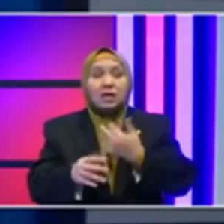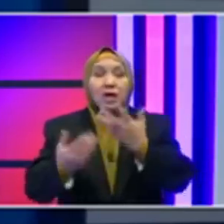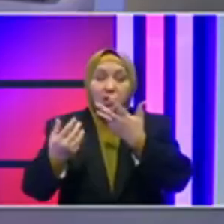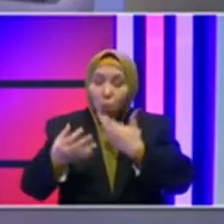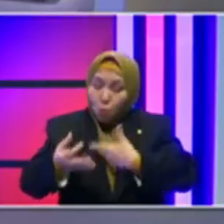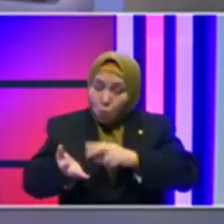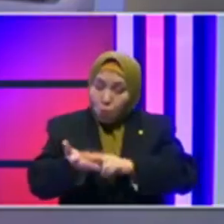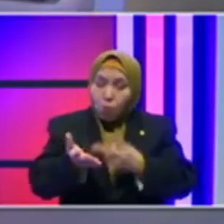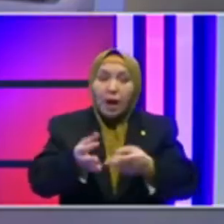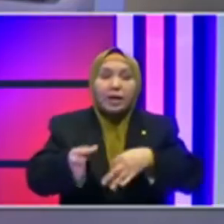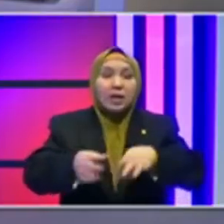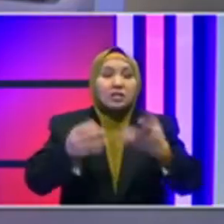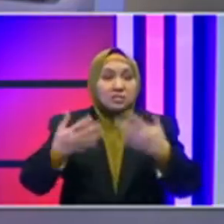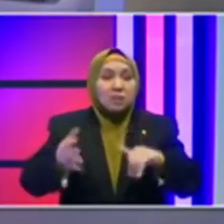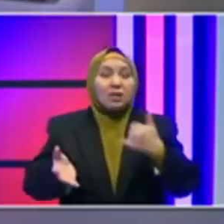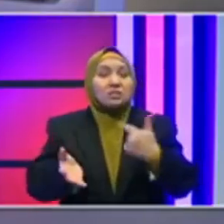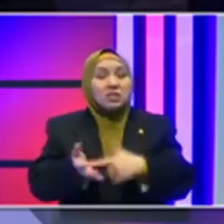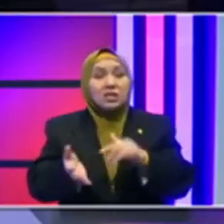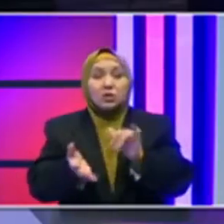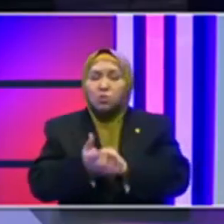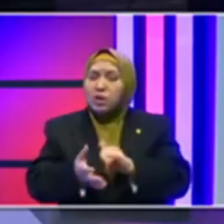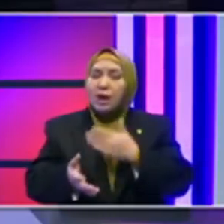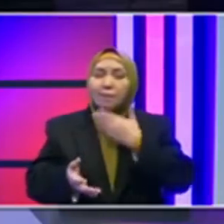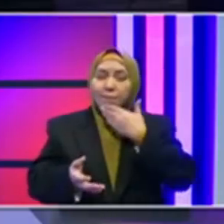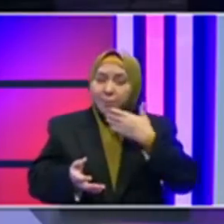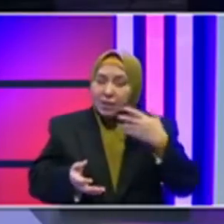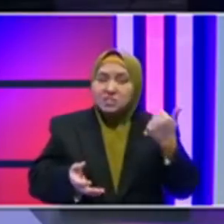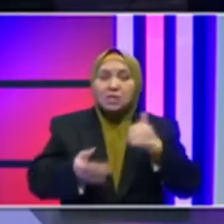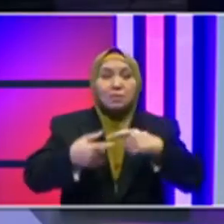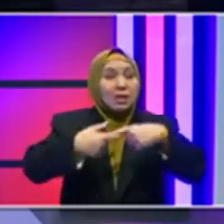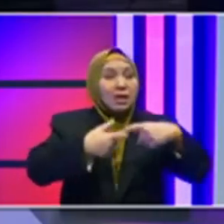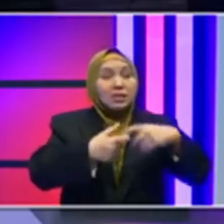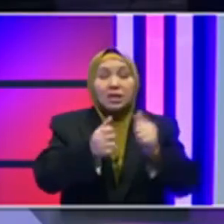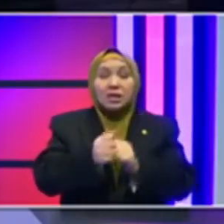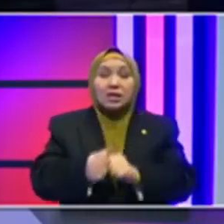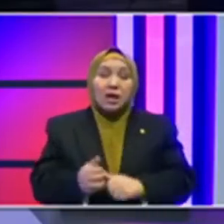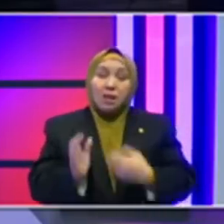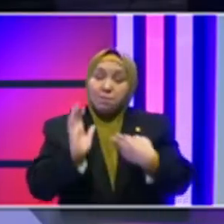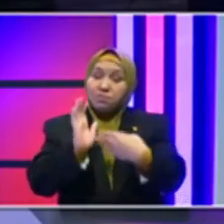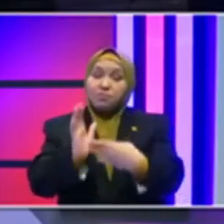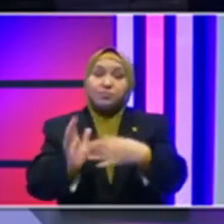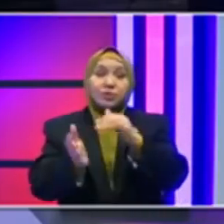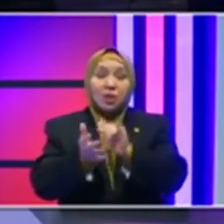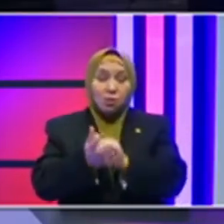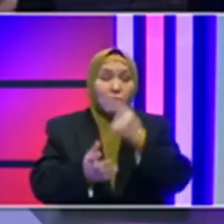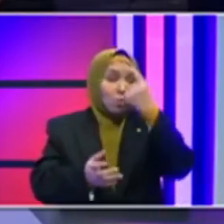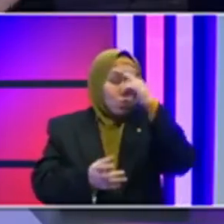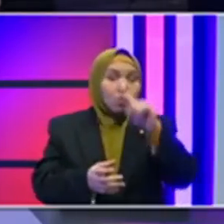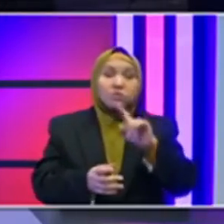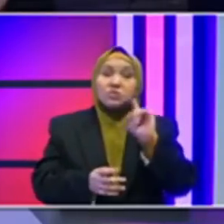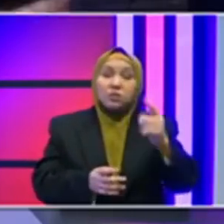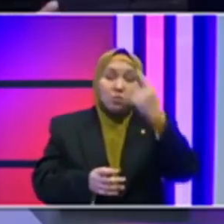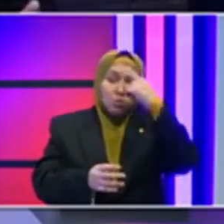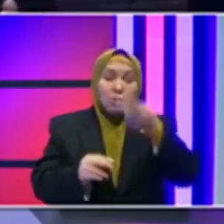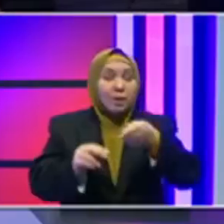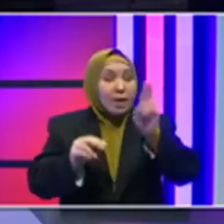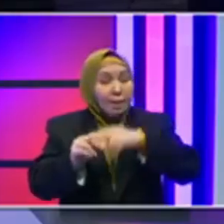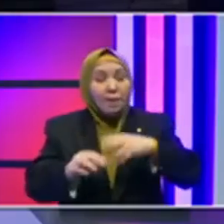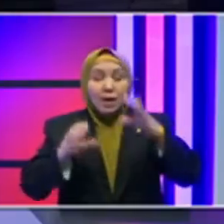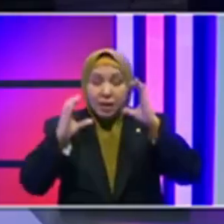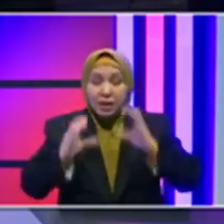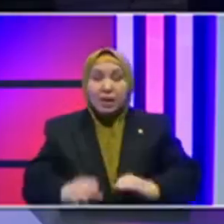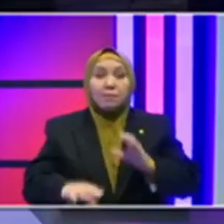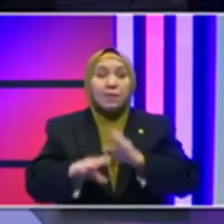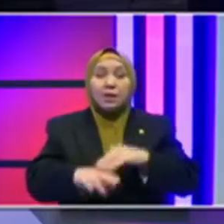Oke jadi itu yang menariknya ya berkaitan dengan mukjizat itu tadi untuk satu menambahkan keyakinan ya kepada